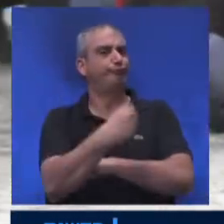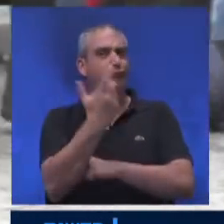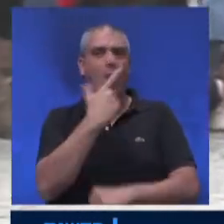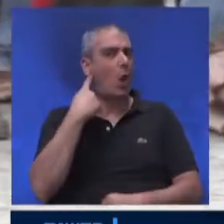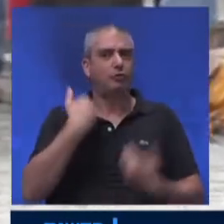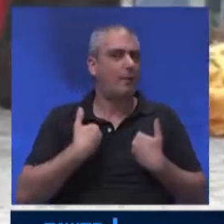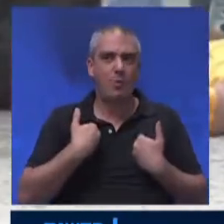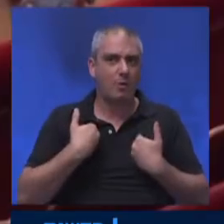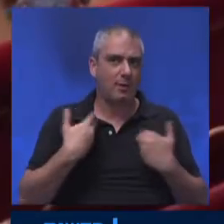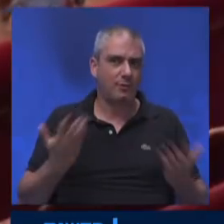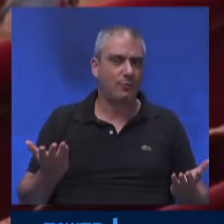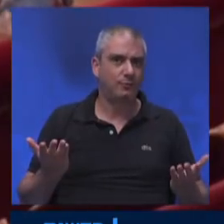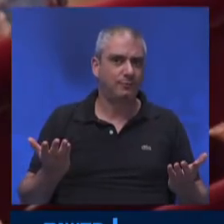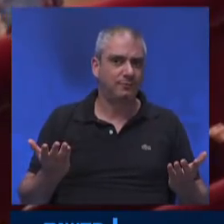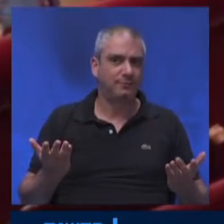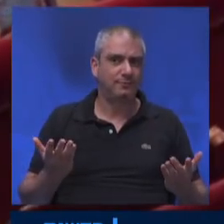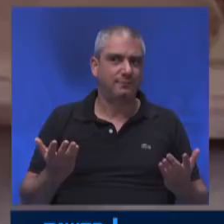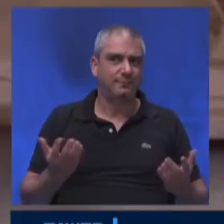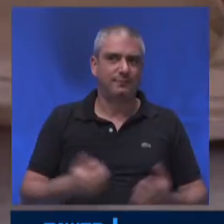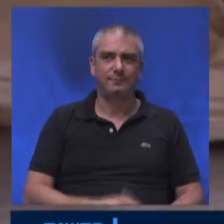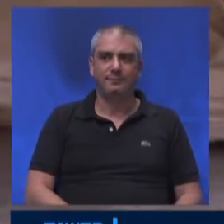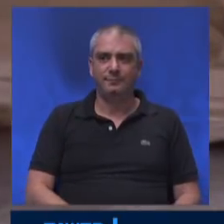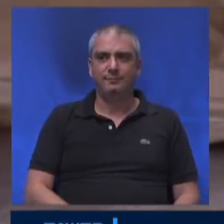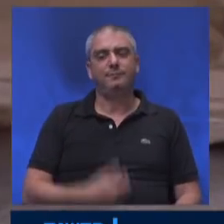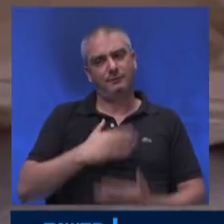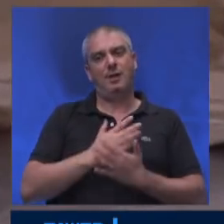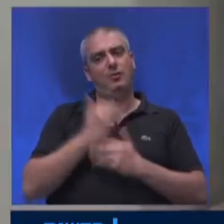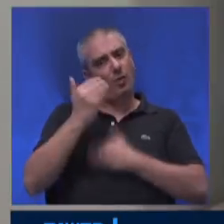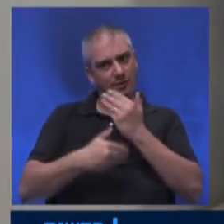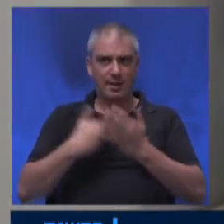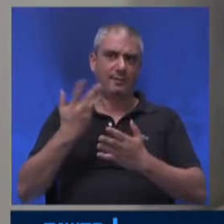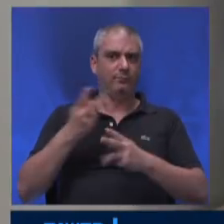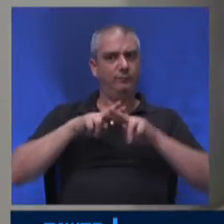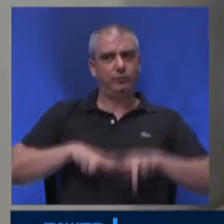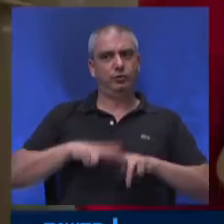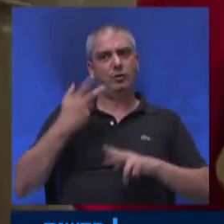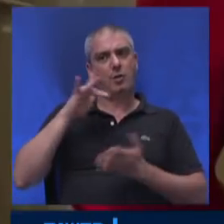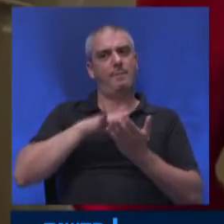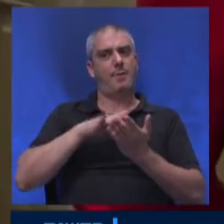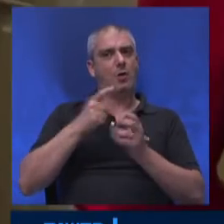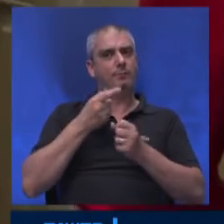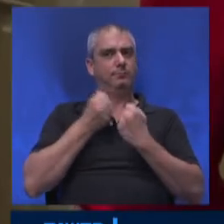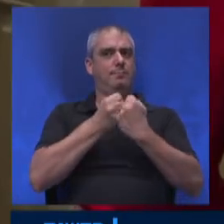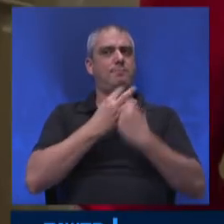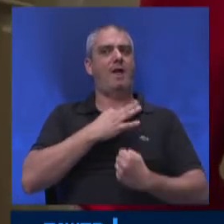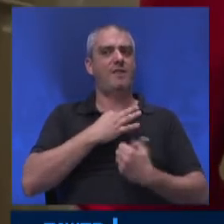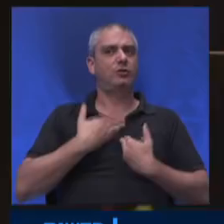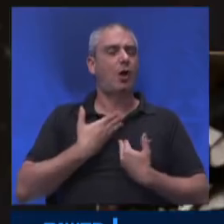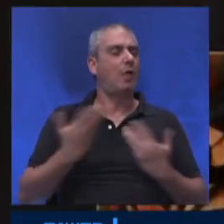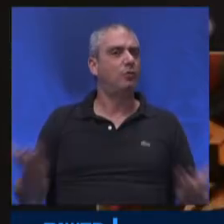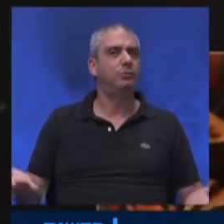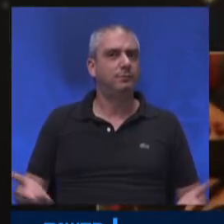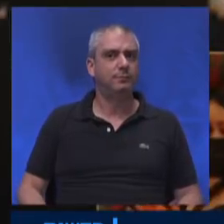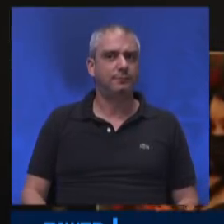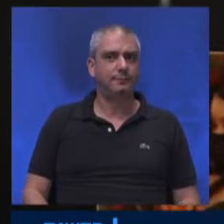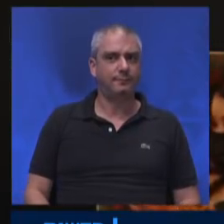être entendues, donc on a décidé de taper un peu plus fort et de rester un peu plus longtemps dans un théâtre qui pour le coup est assez emblématique dans l'histoire de la lutte.